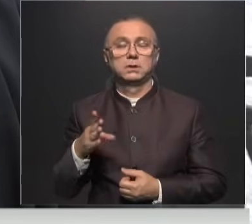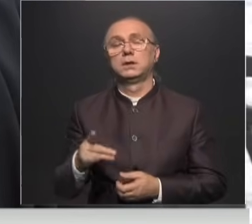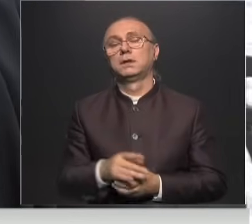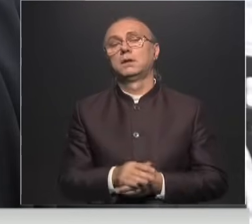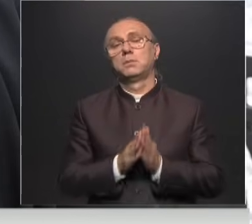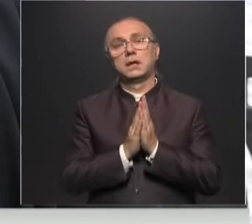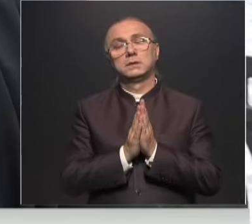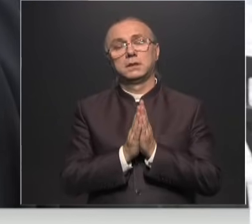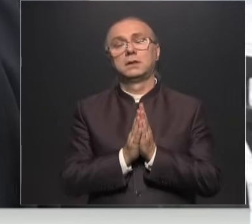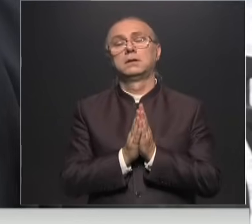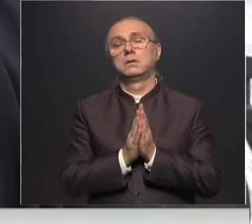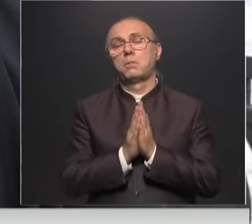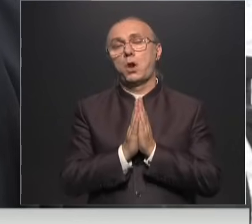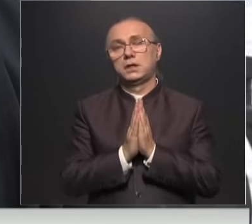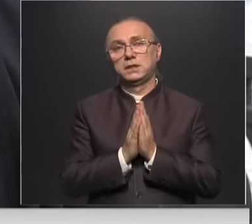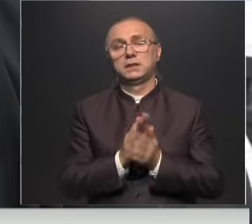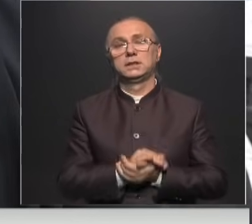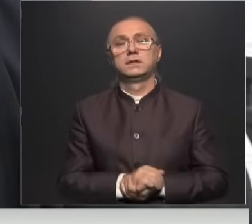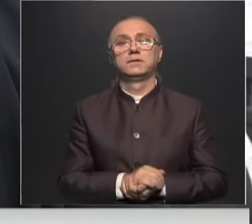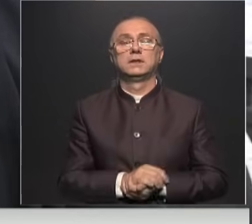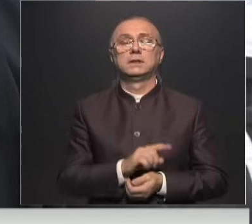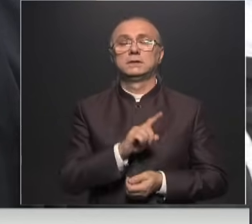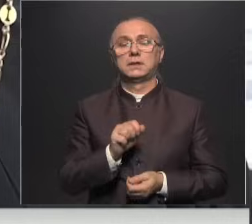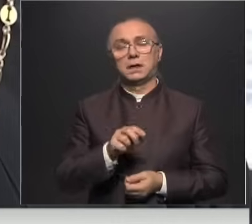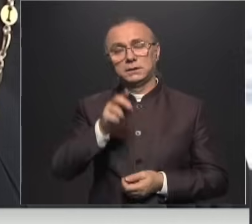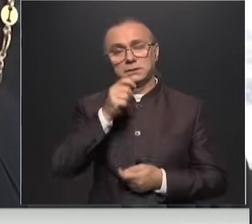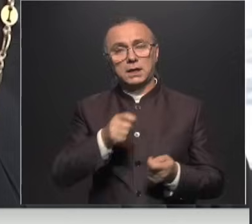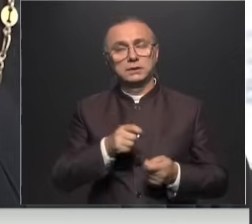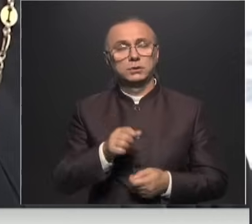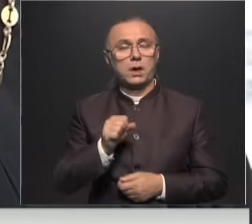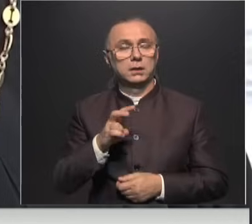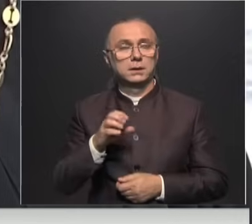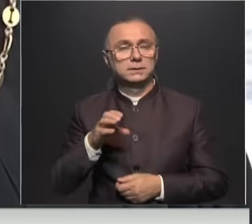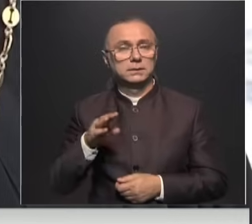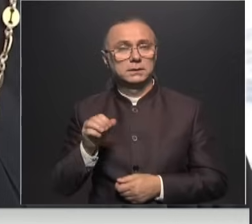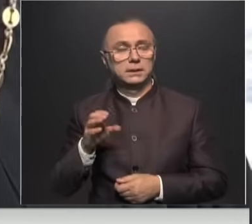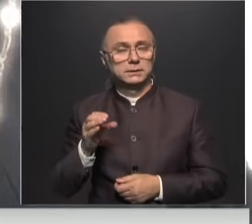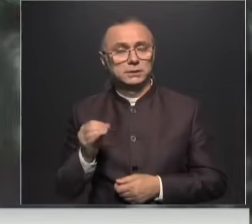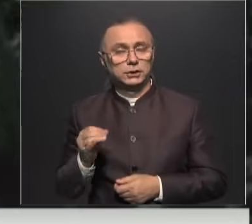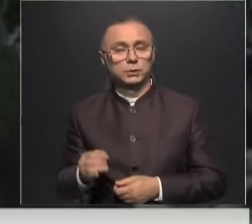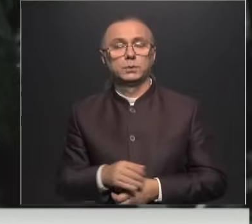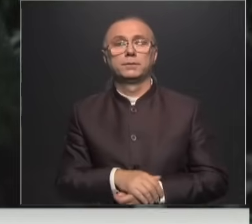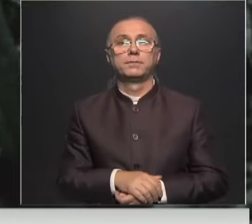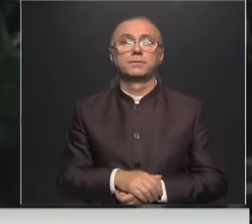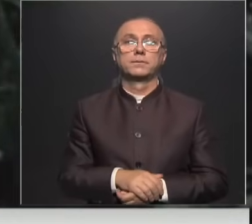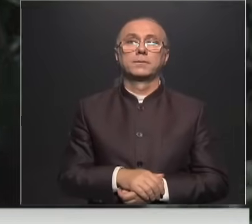за царицу Анастасию и посылал богатые дары монастырю.